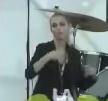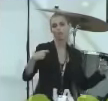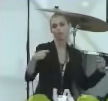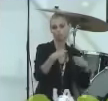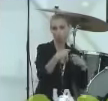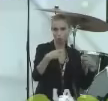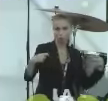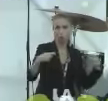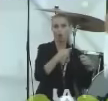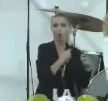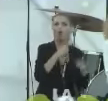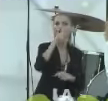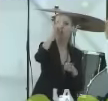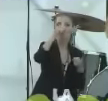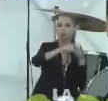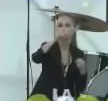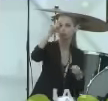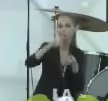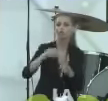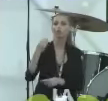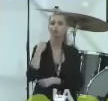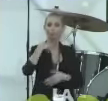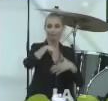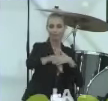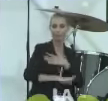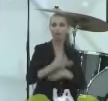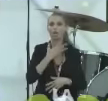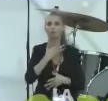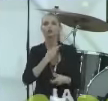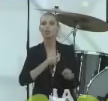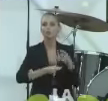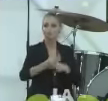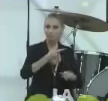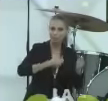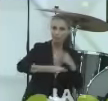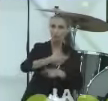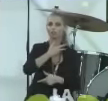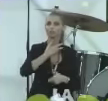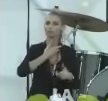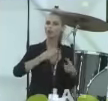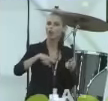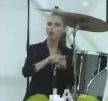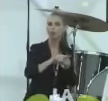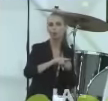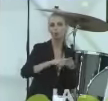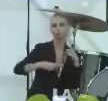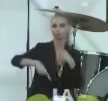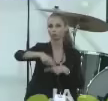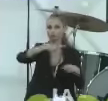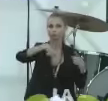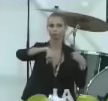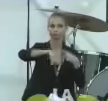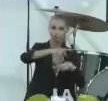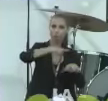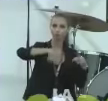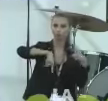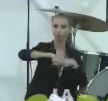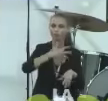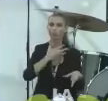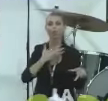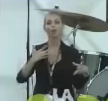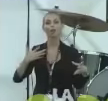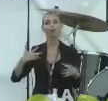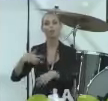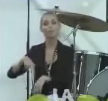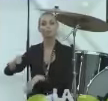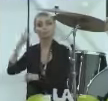della domanda interna e quindi degli investimenti. È un cane che si morde la coda, ma la Merkel dice: peggio per loro, tanto